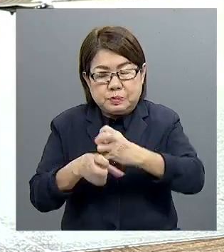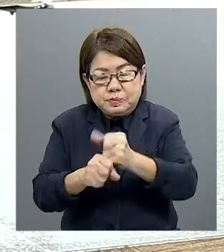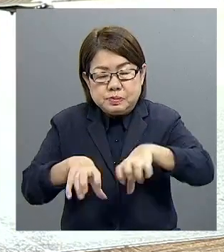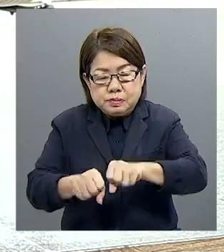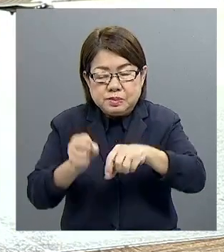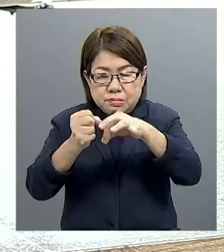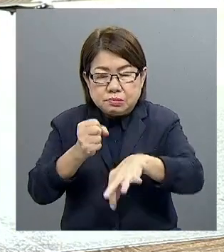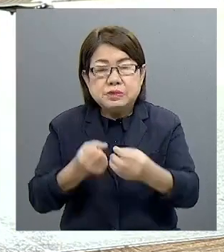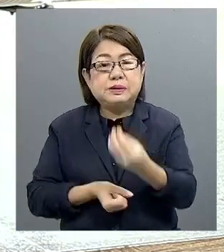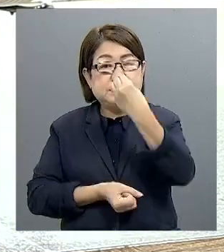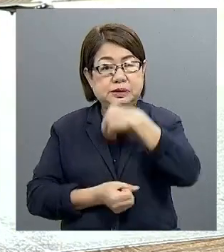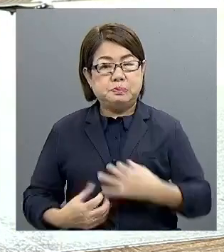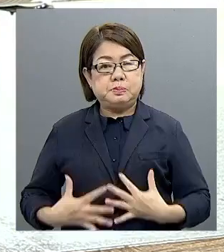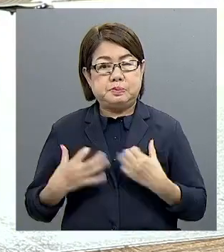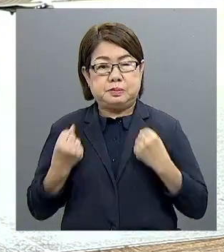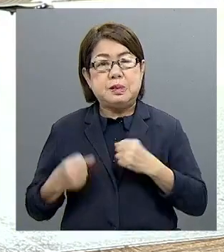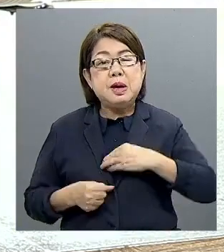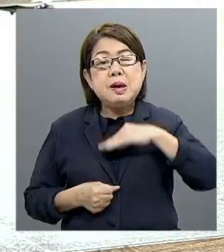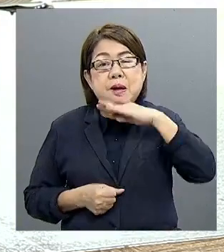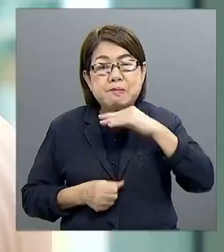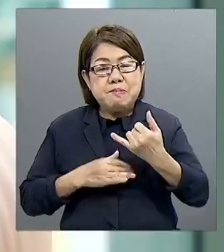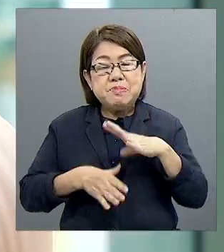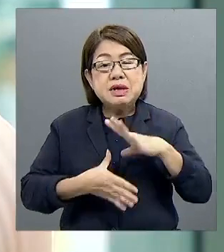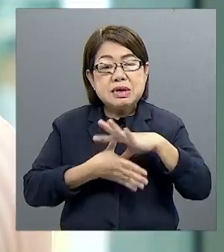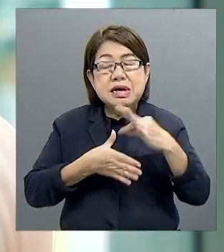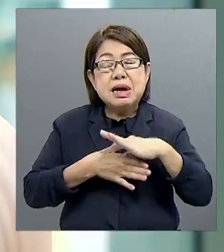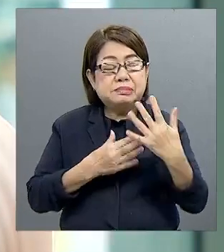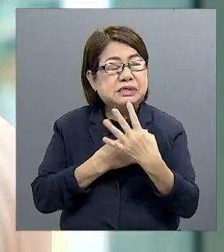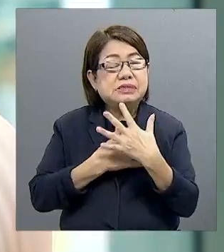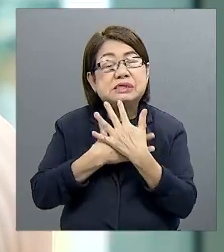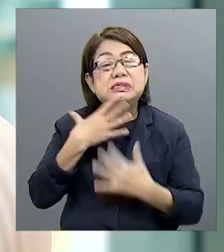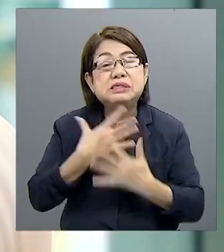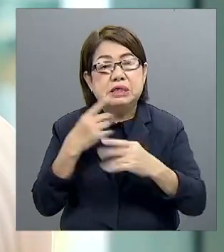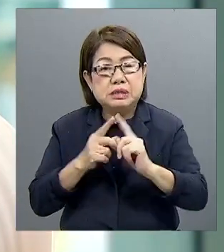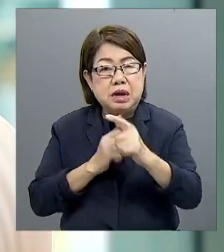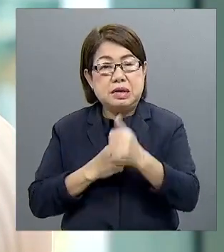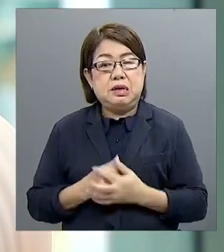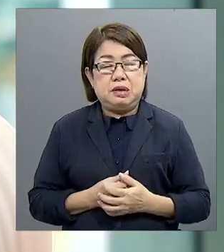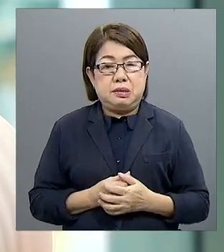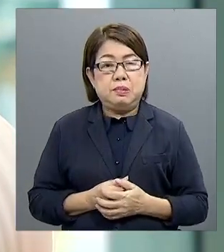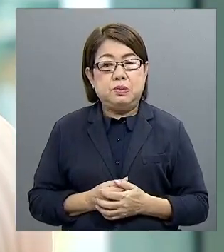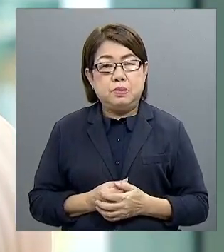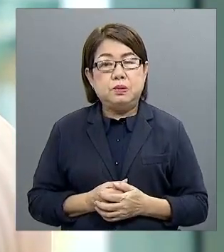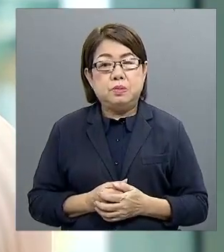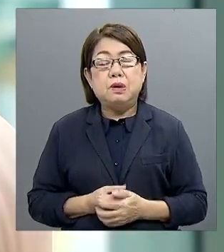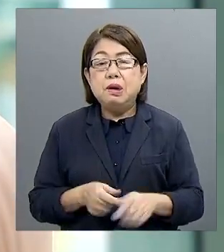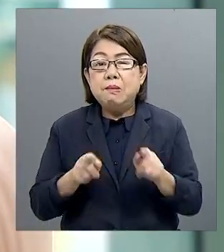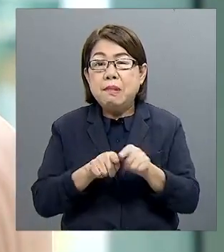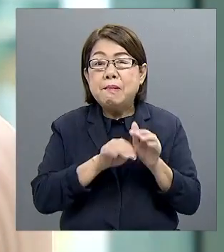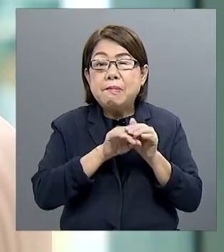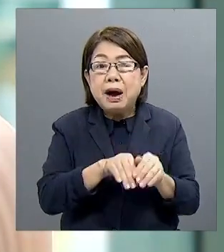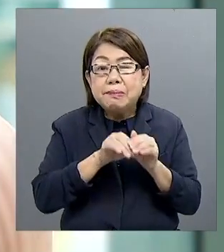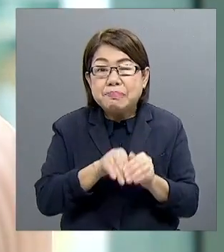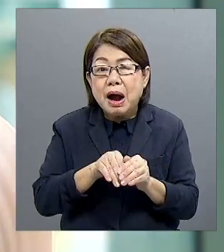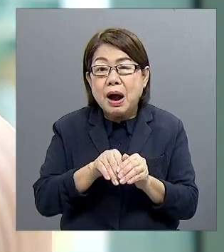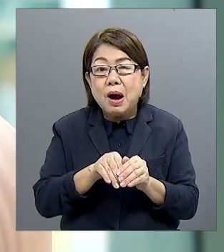ให้อิ่มเพราะฉะนั้นเนี่ยในบางคนอาจจะช่วยในการคุมน้ำหนักได้ด้วยซ้ำ ค่ะเพราะฉะนั้นคืออย่างมะพร้าวนะมะพร้าวอ่อนแบบนี้ค่ะ